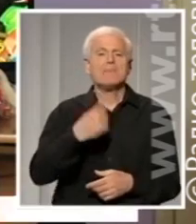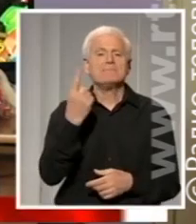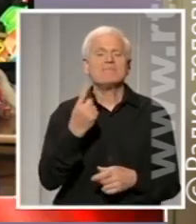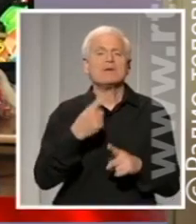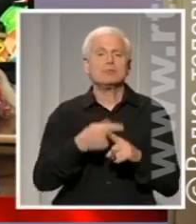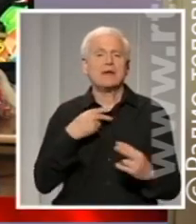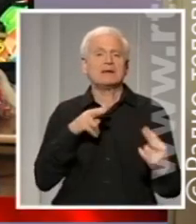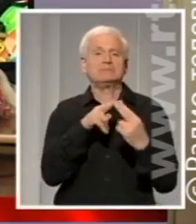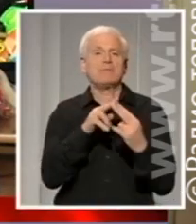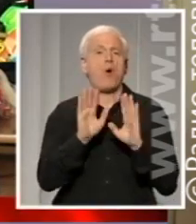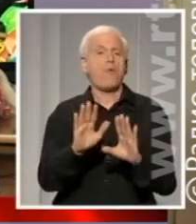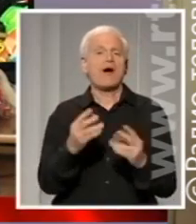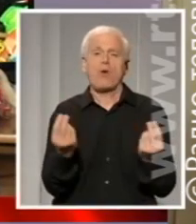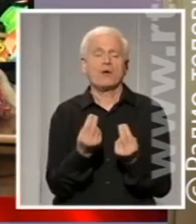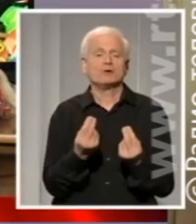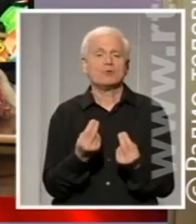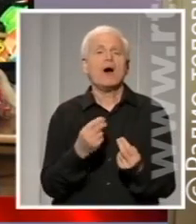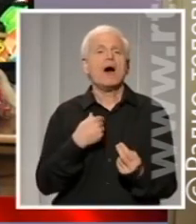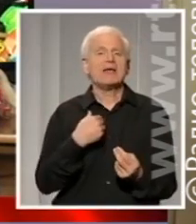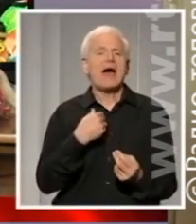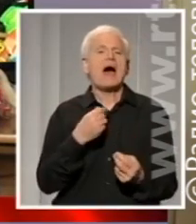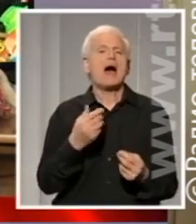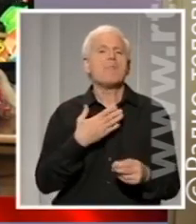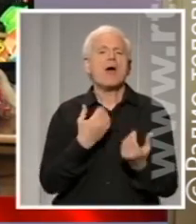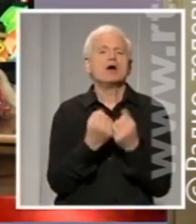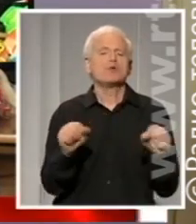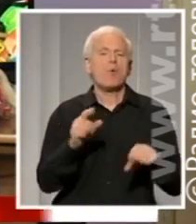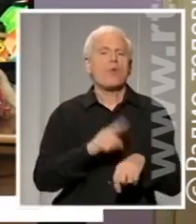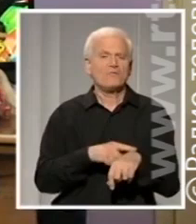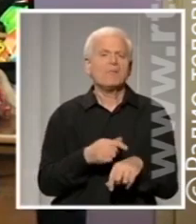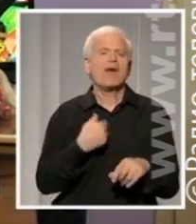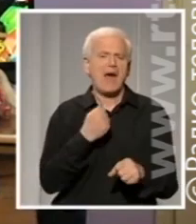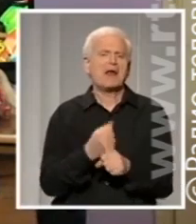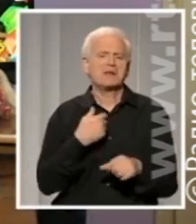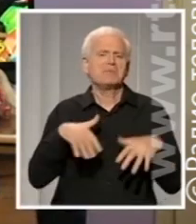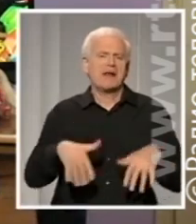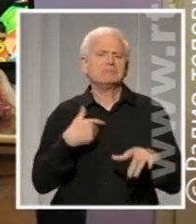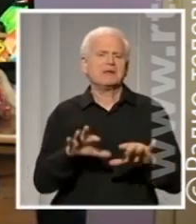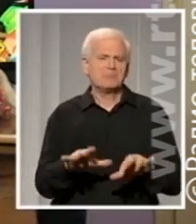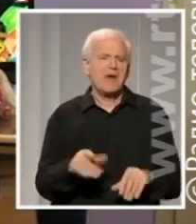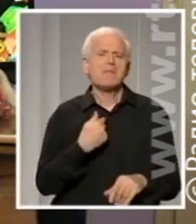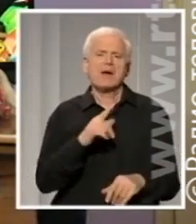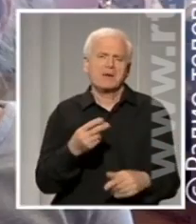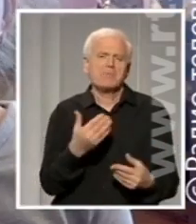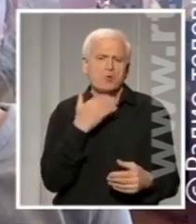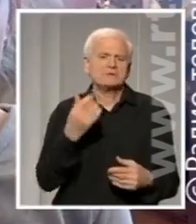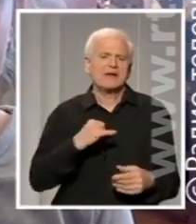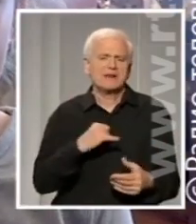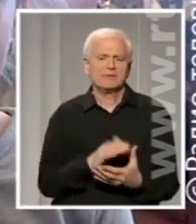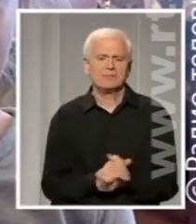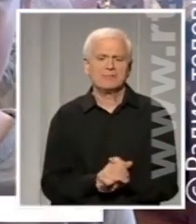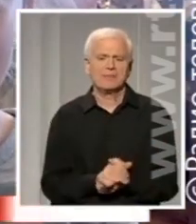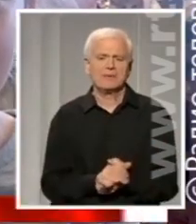sa nečim ovakvim, inače provodim deo svog slobodnog vremena na internetu, pa mi je ovo zanimljivo. Mnogo mi